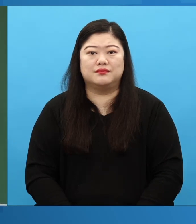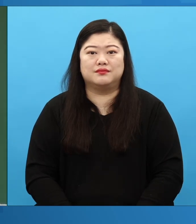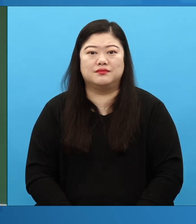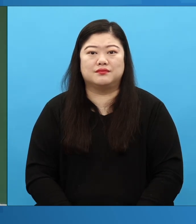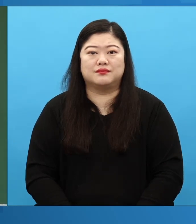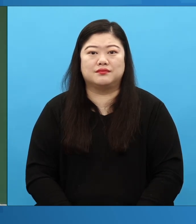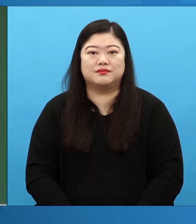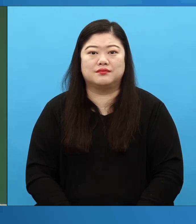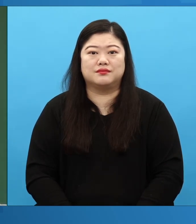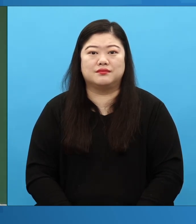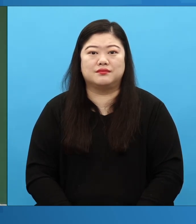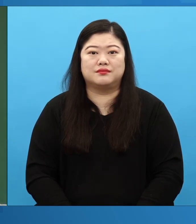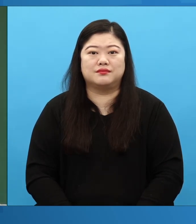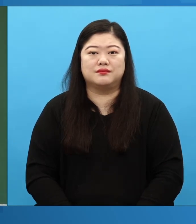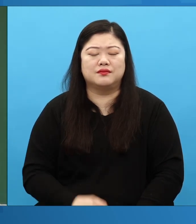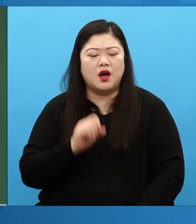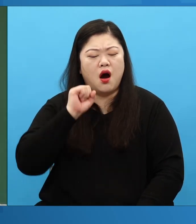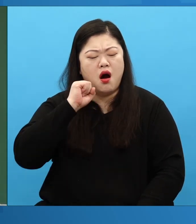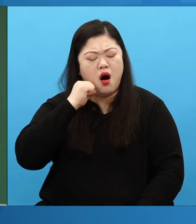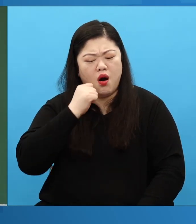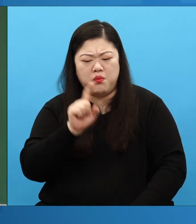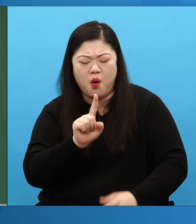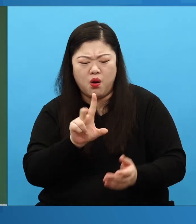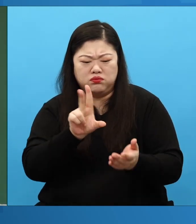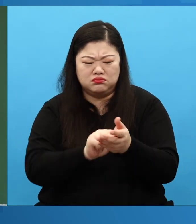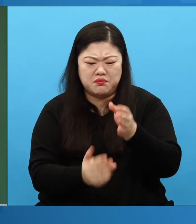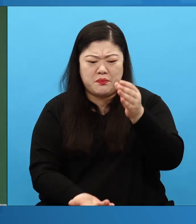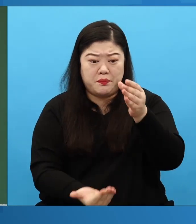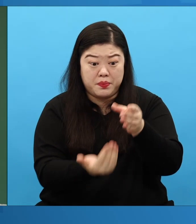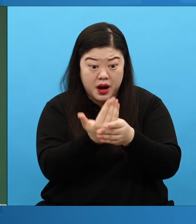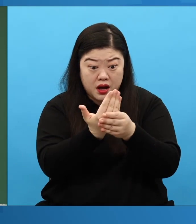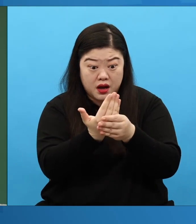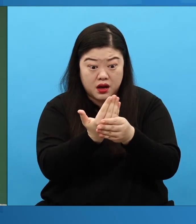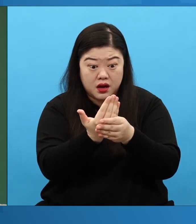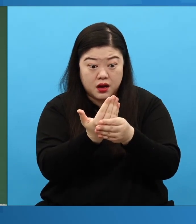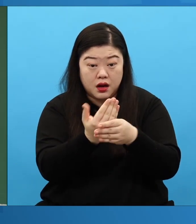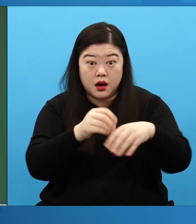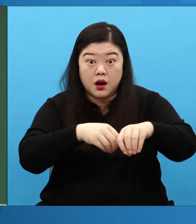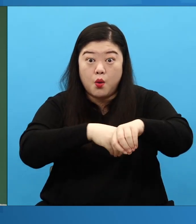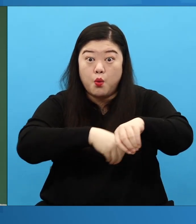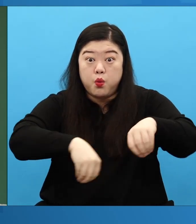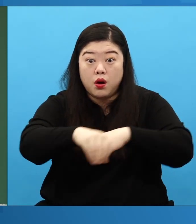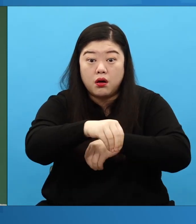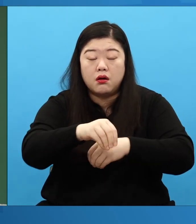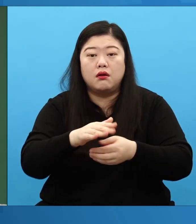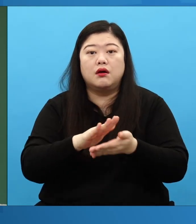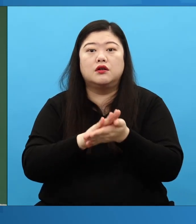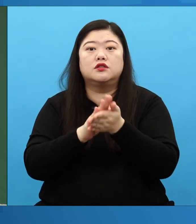딱 전환점으로 만드는 거예요. And we made this our turning point. 이러면 어떻게 되나 하면은